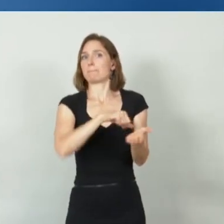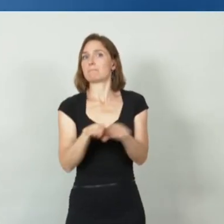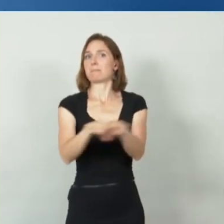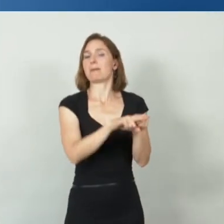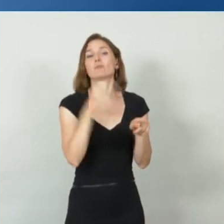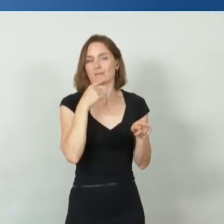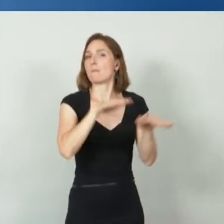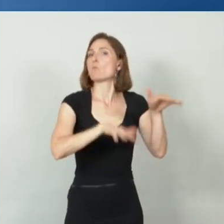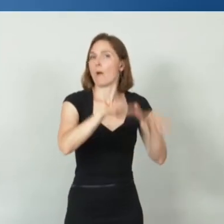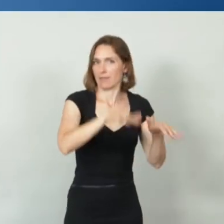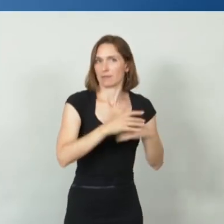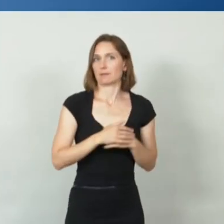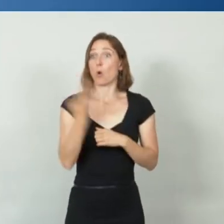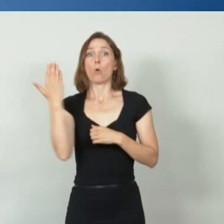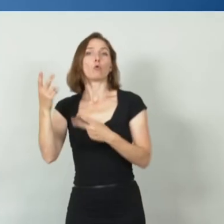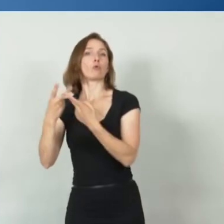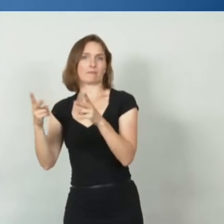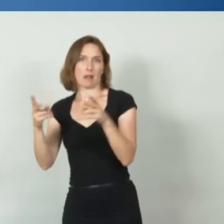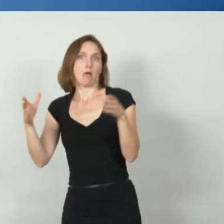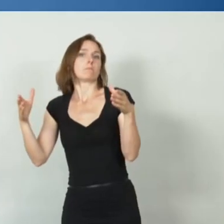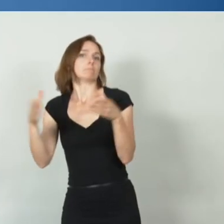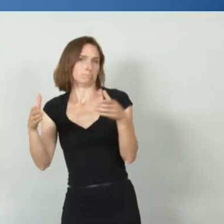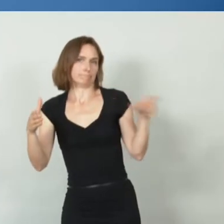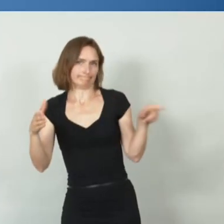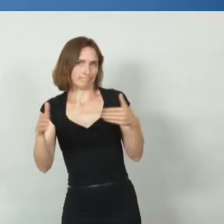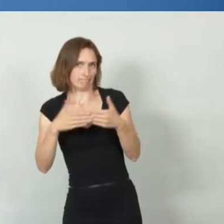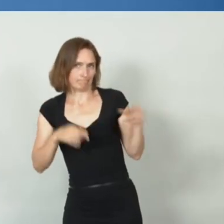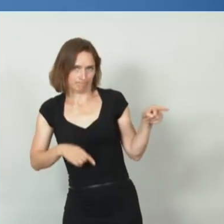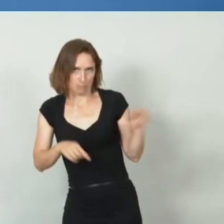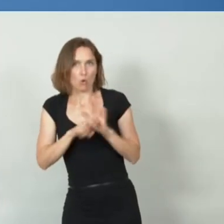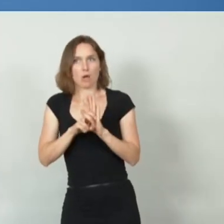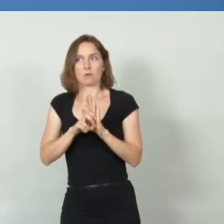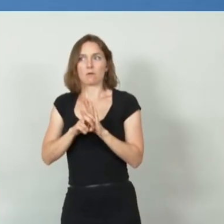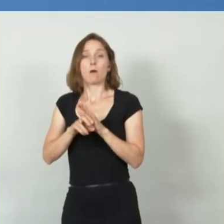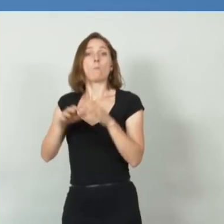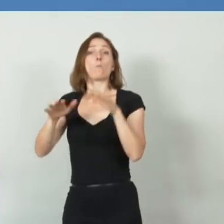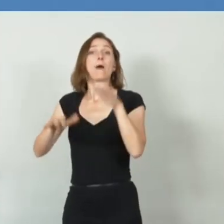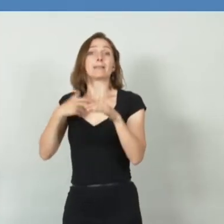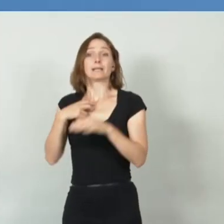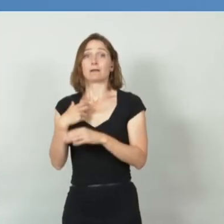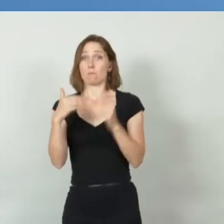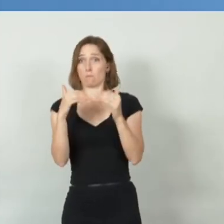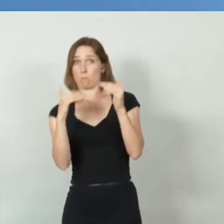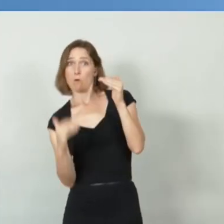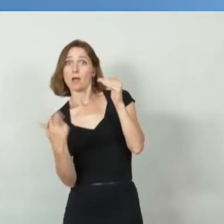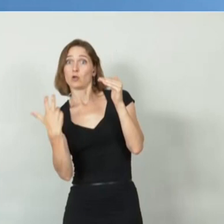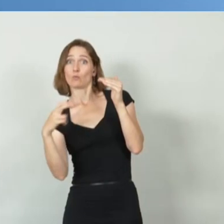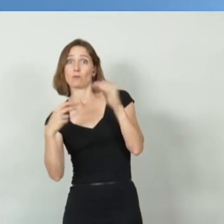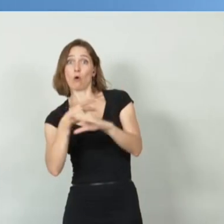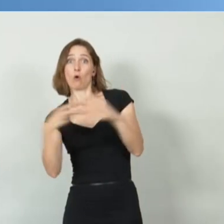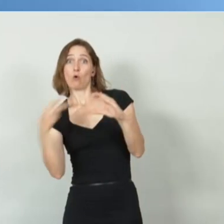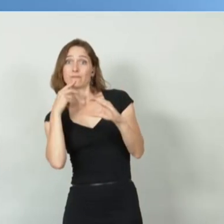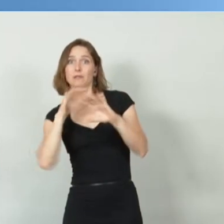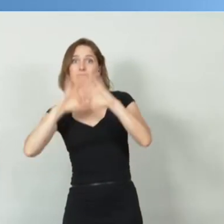est la moyenne des autres villes toujours même taille au niveau français et 300 euros en dessous à 696